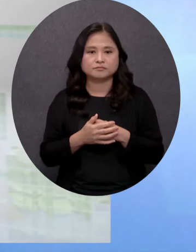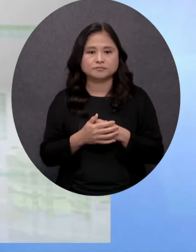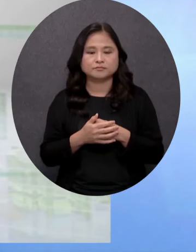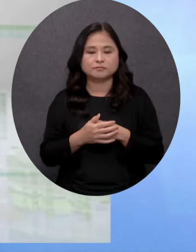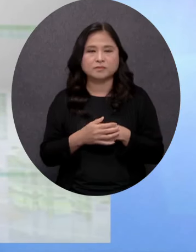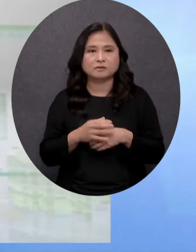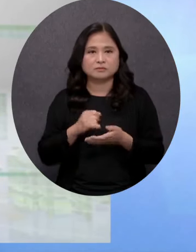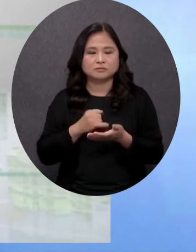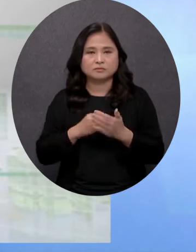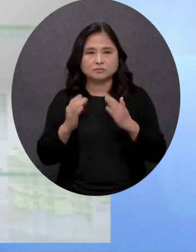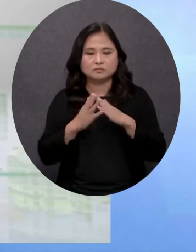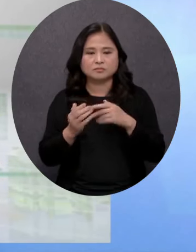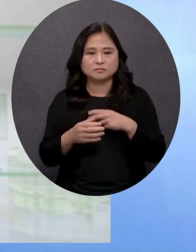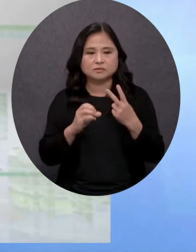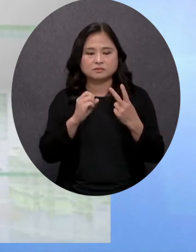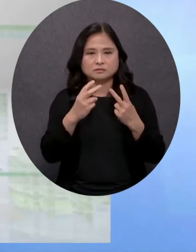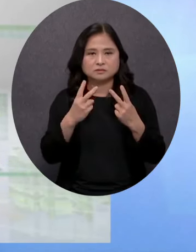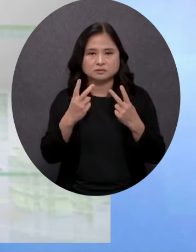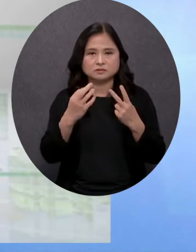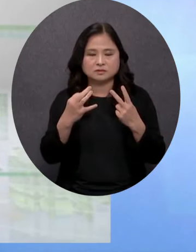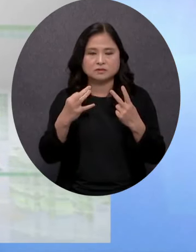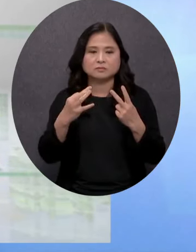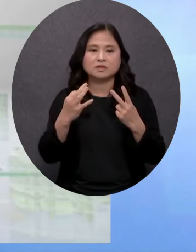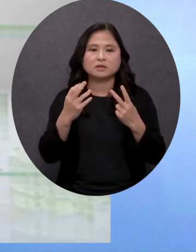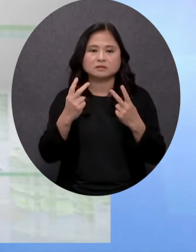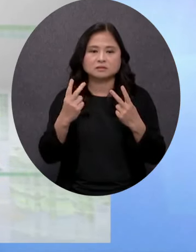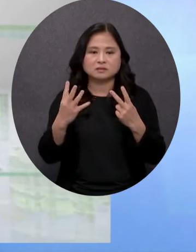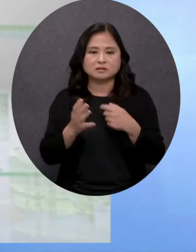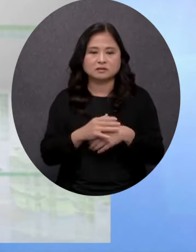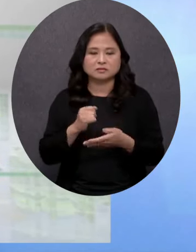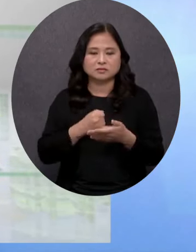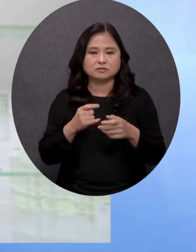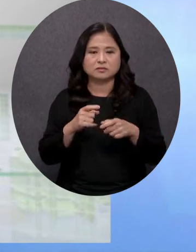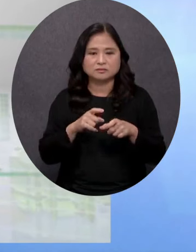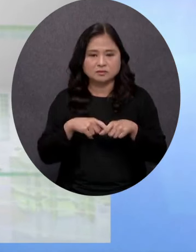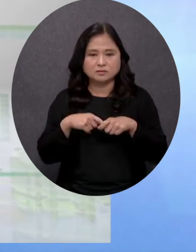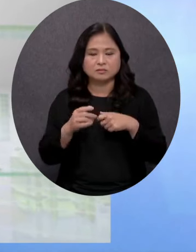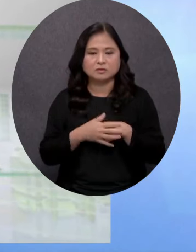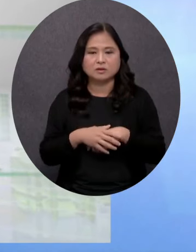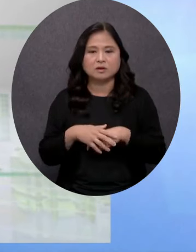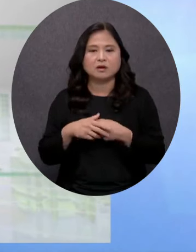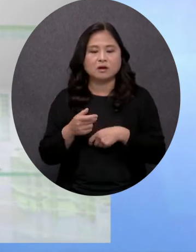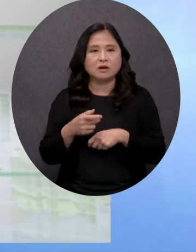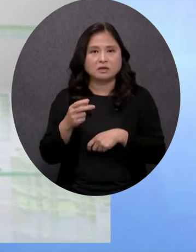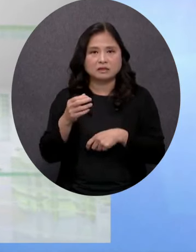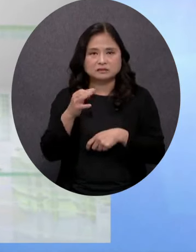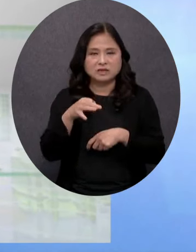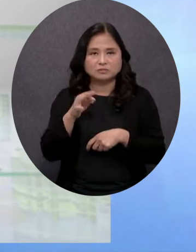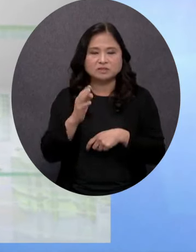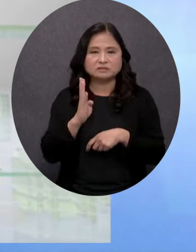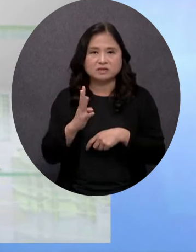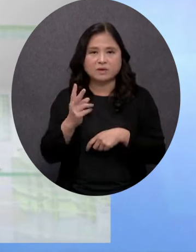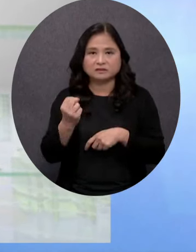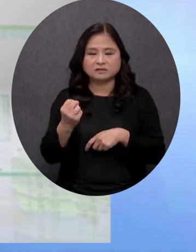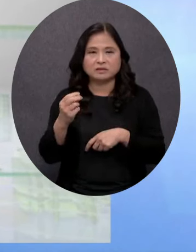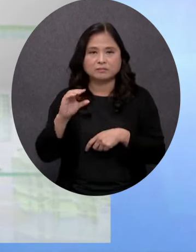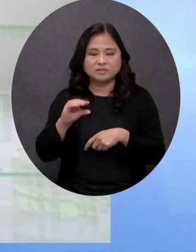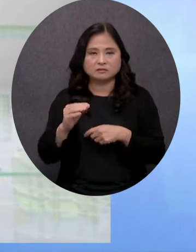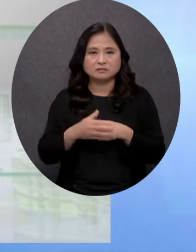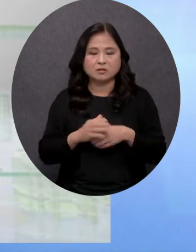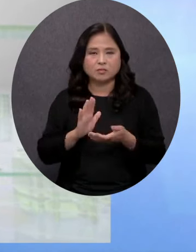税务局话，2023-24年度整体税收临时数字是3420亿元，按年少